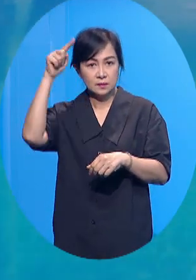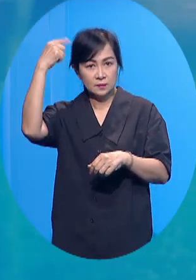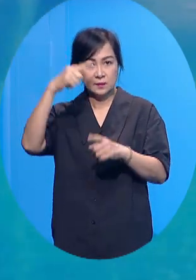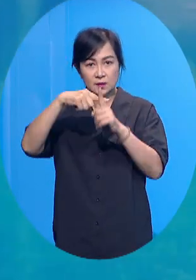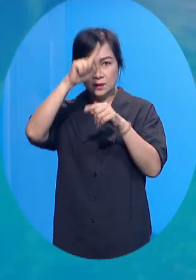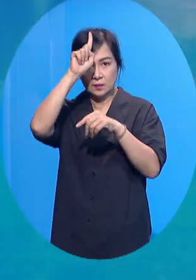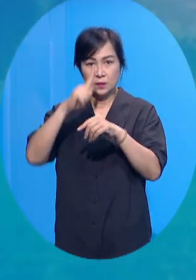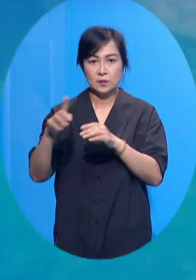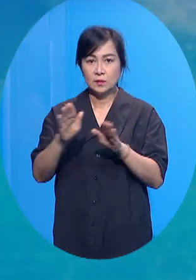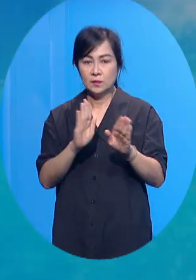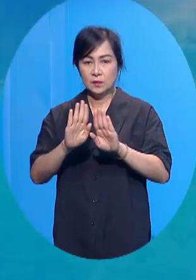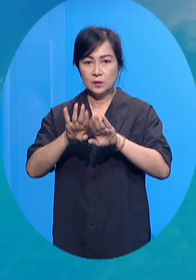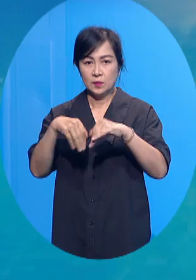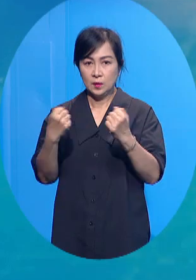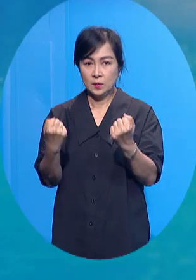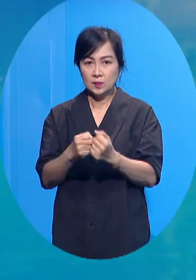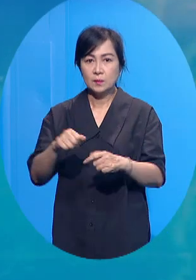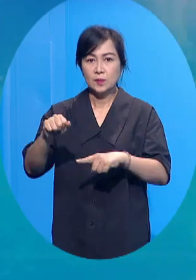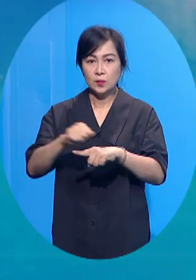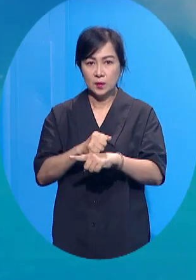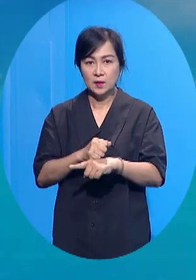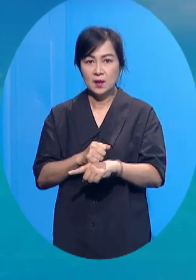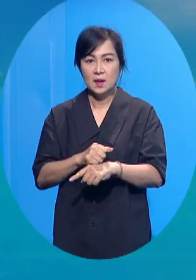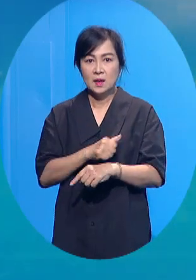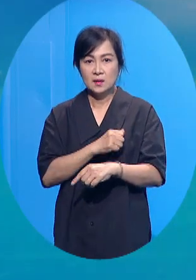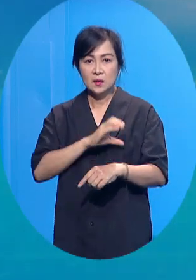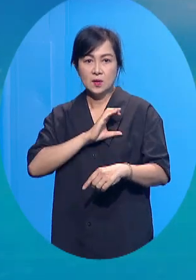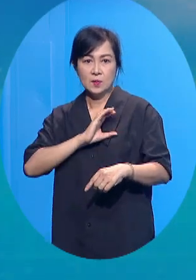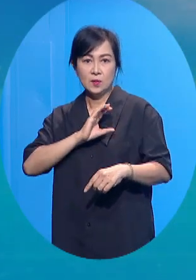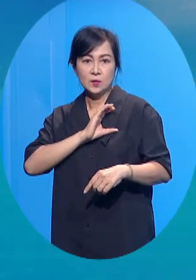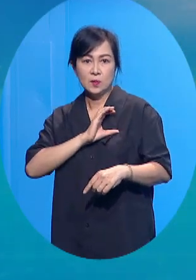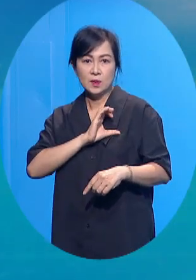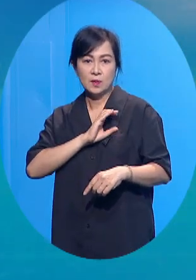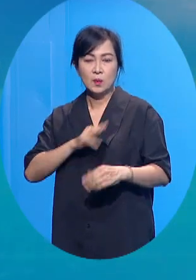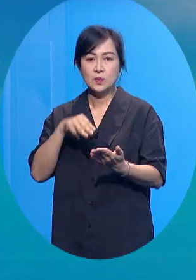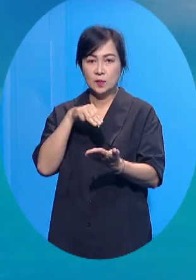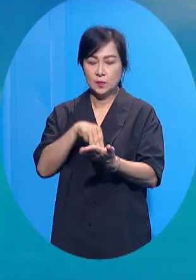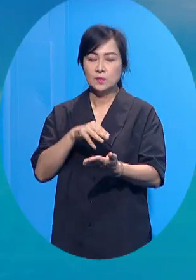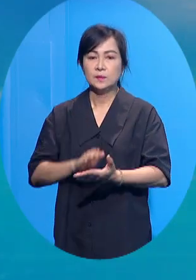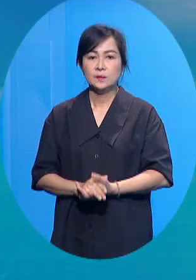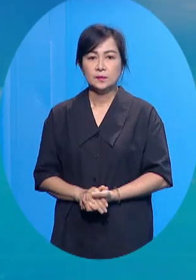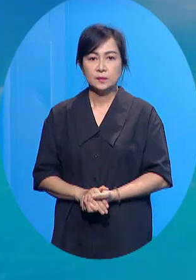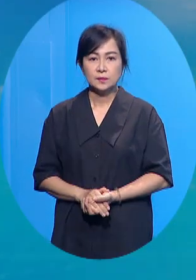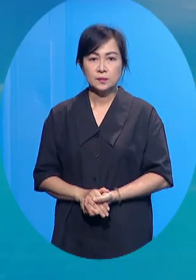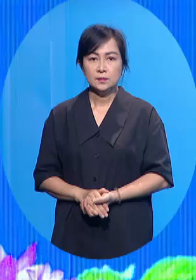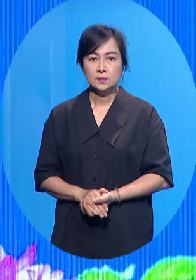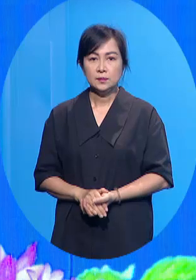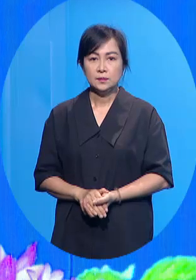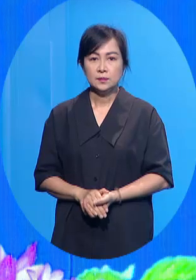là lần đầu tiên hội Chữ tập đỏ thành phố tổ chức lớp tập huấn cho riêng đối tượng là cán bộ chủ chốt cán bộ chuyên trách